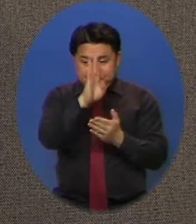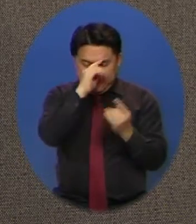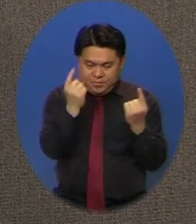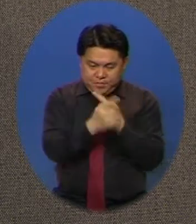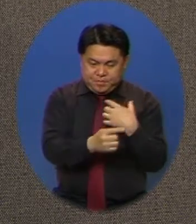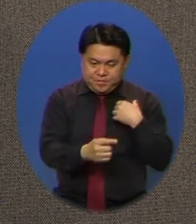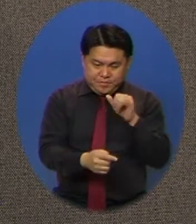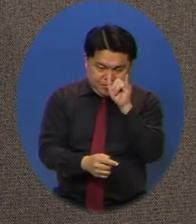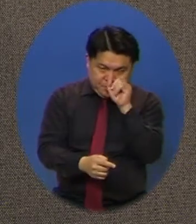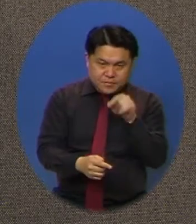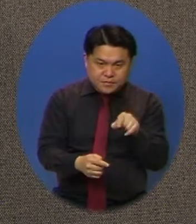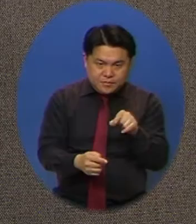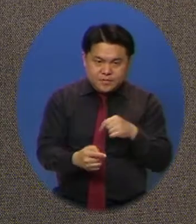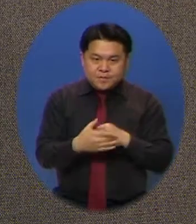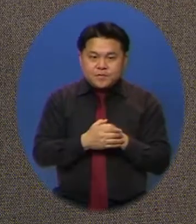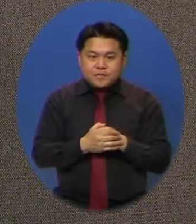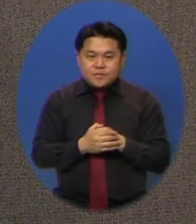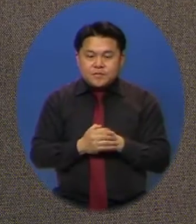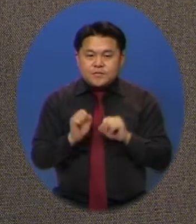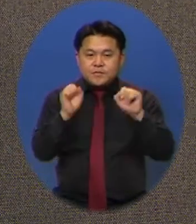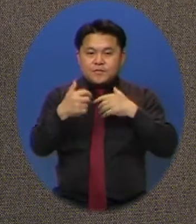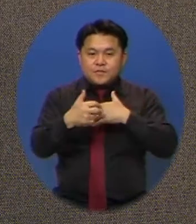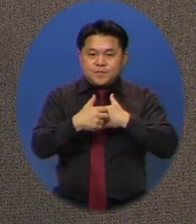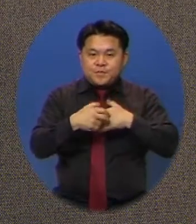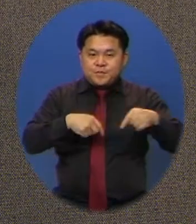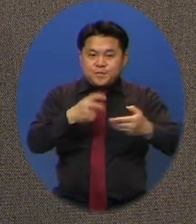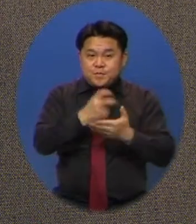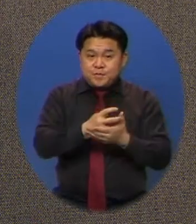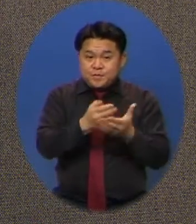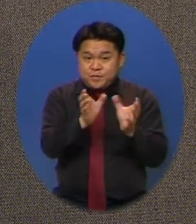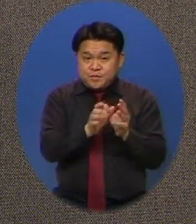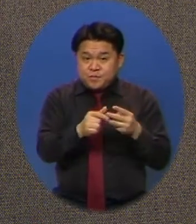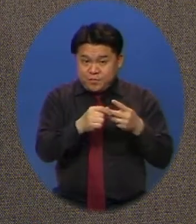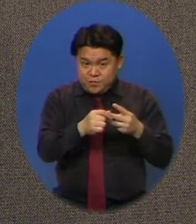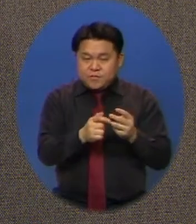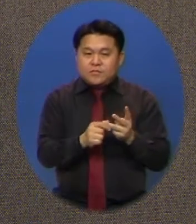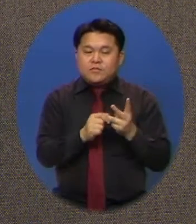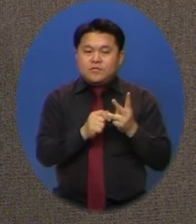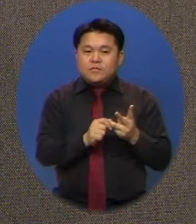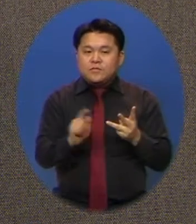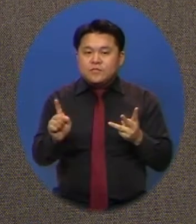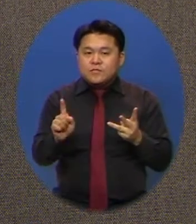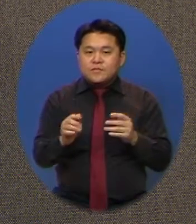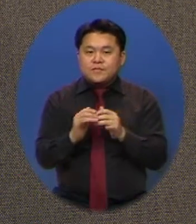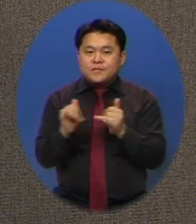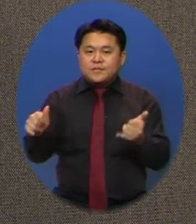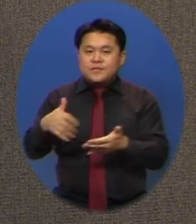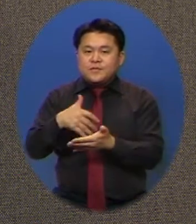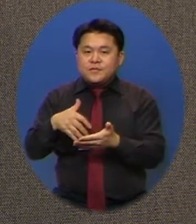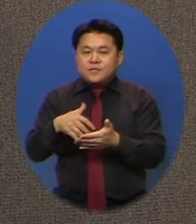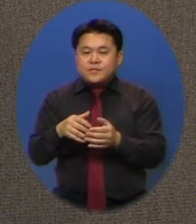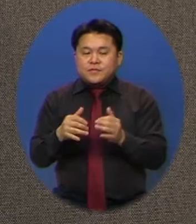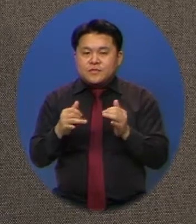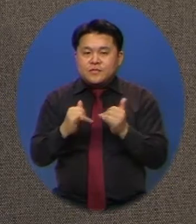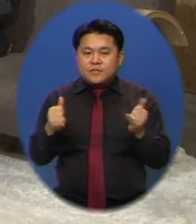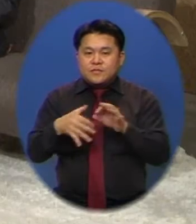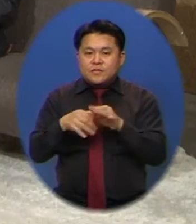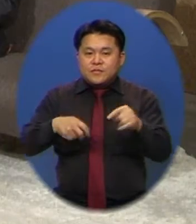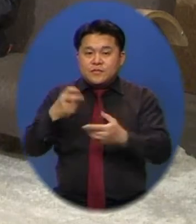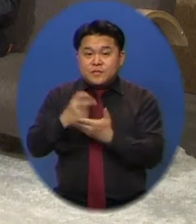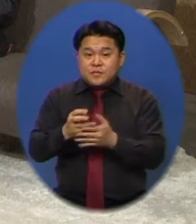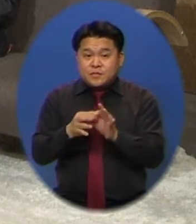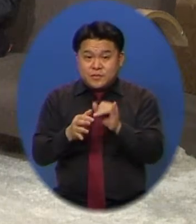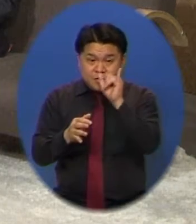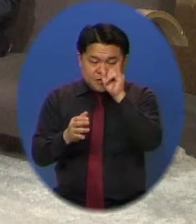치료를 담당하는 보건의료 정책 부서가 있습니다. 그리고 인구 정책의 부분이